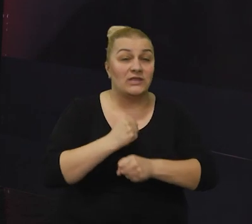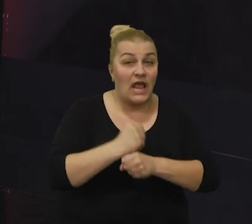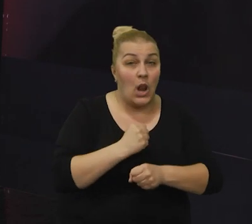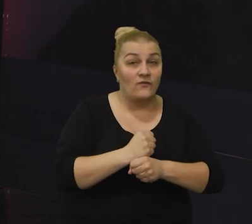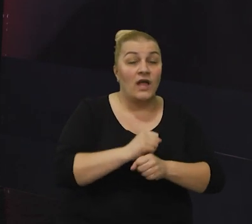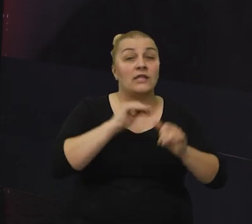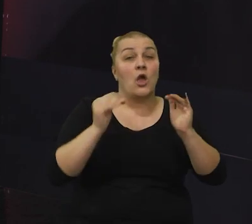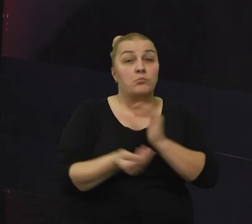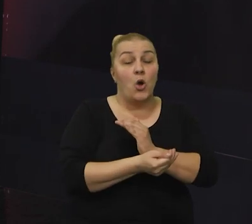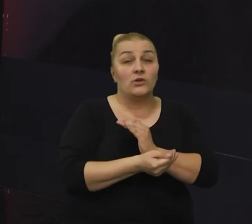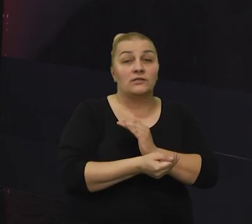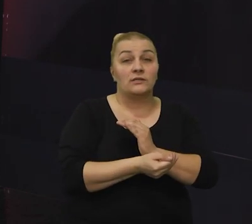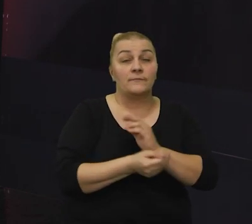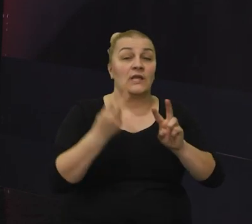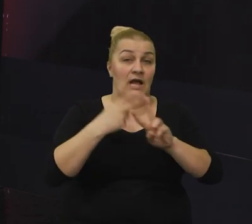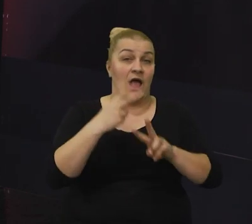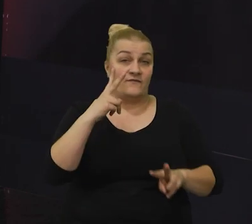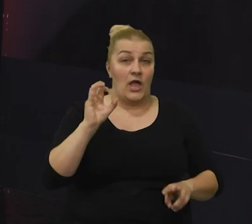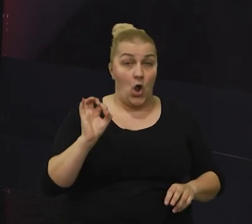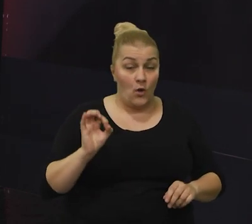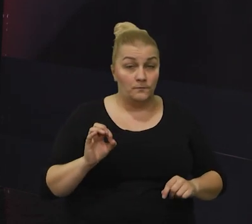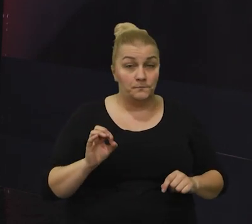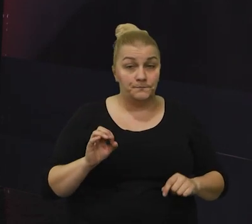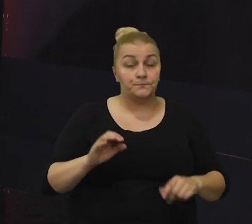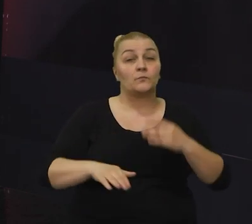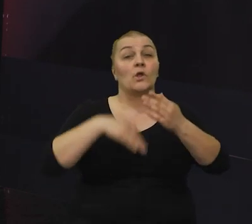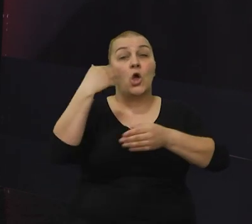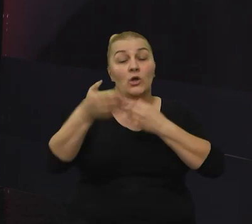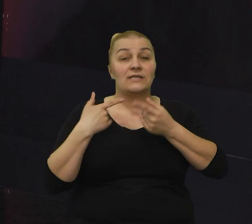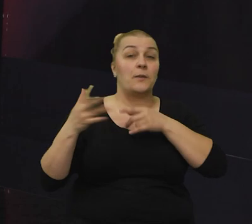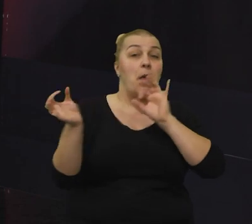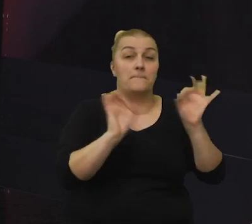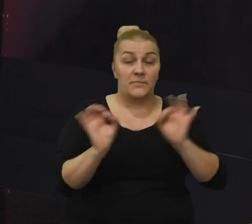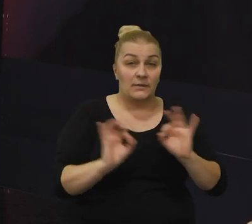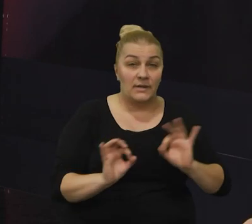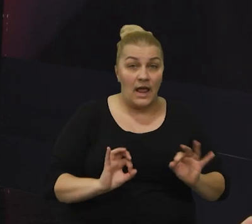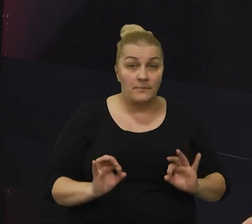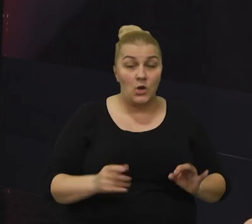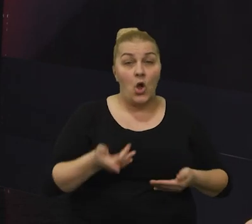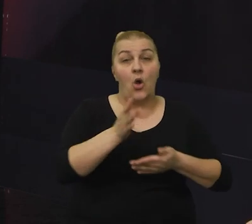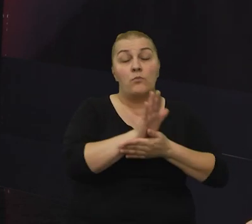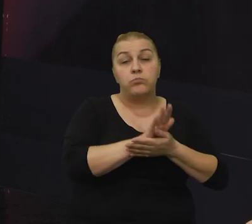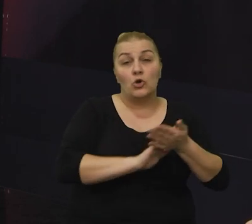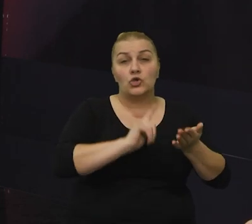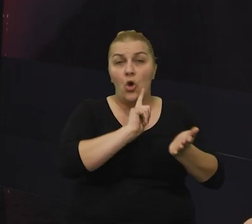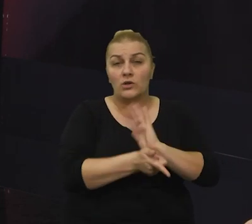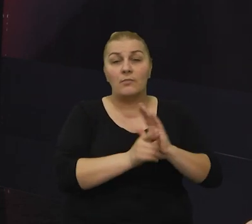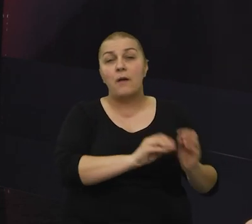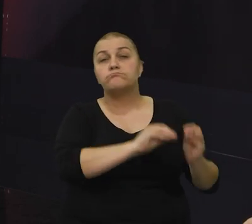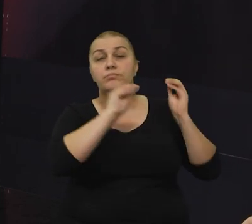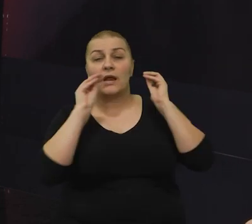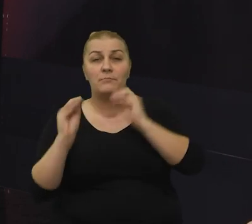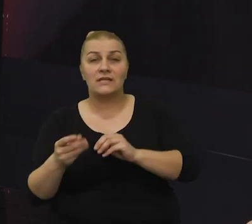bili pod HVO-om. I onda sam ja pripremio, počeo odmah